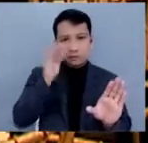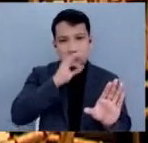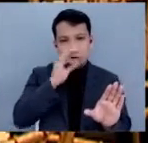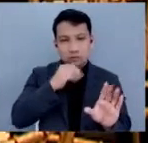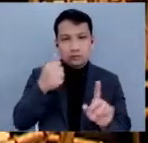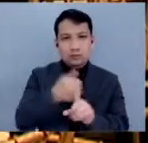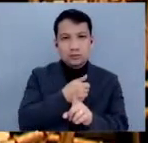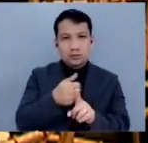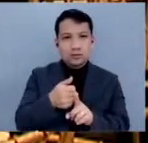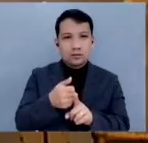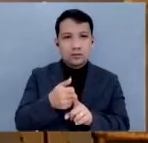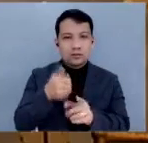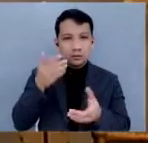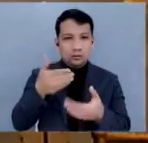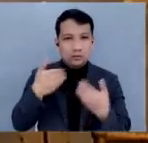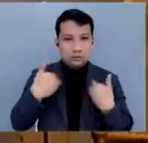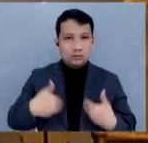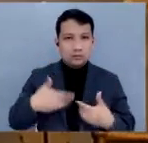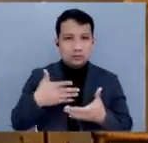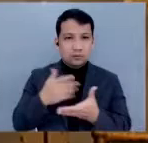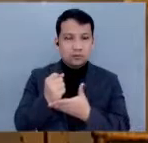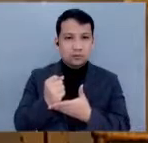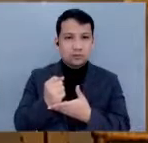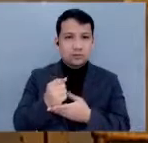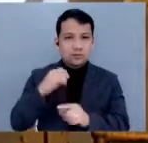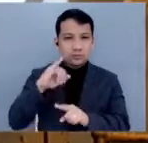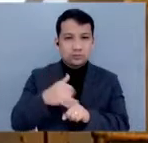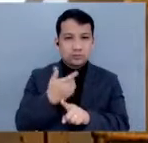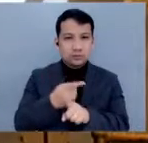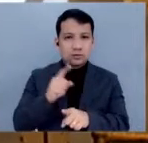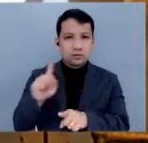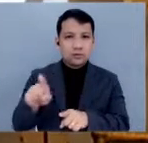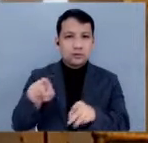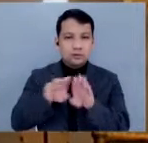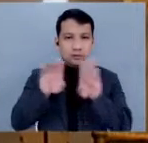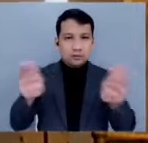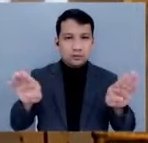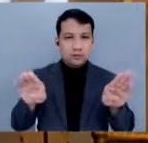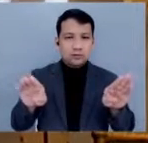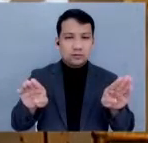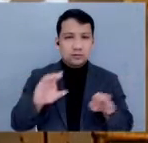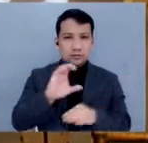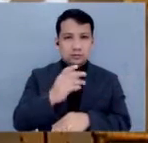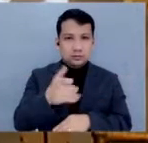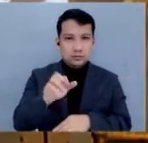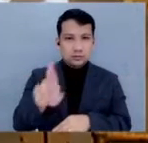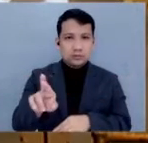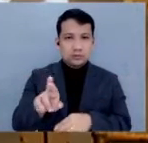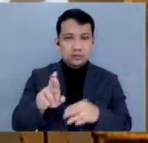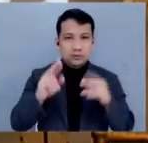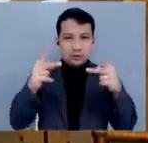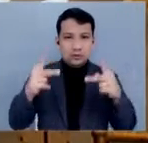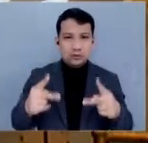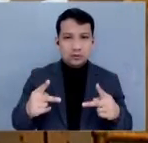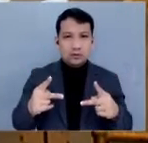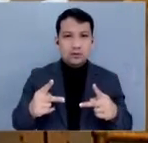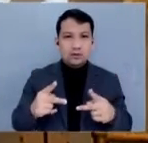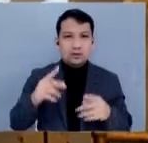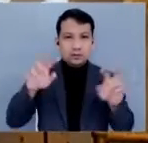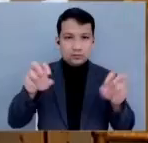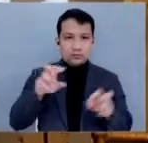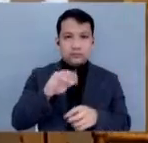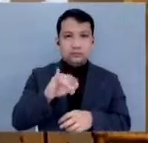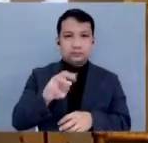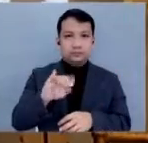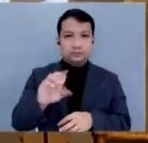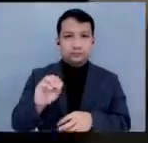ang karapatang pantao. Sa July 1 nakatakdang buksan ng Commission on Human Rights ang mismo matapos ang higit isang